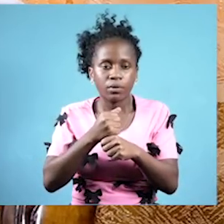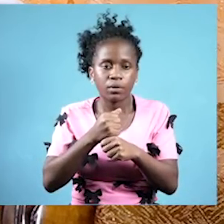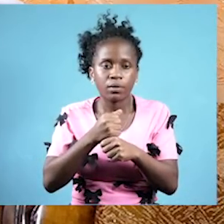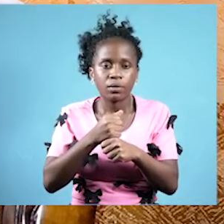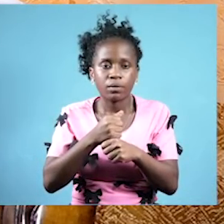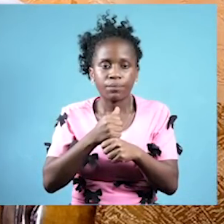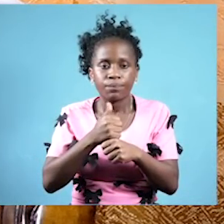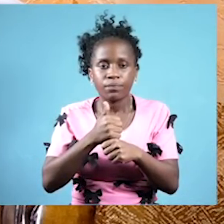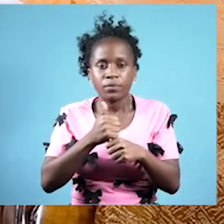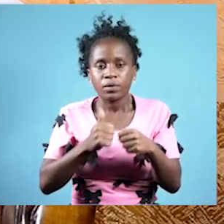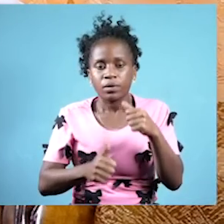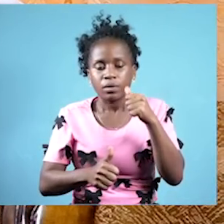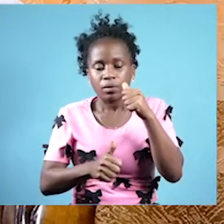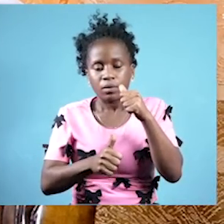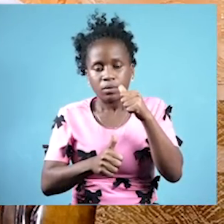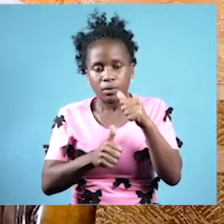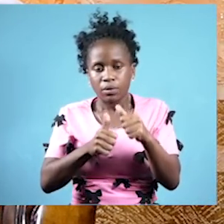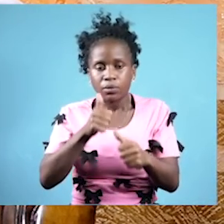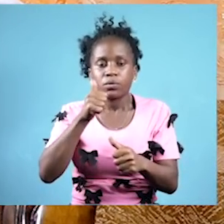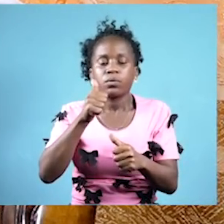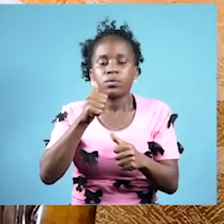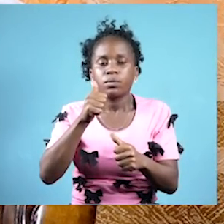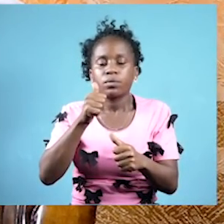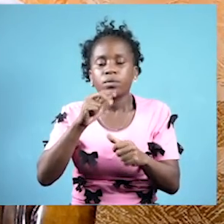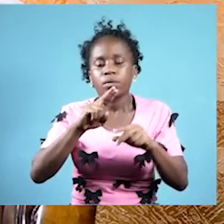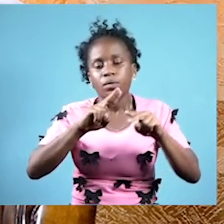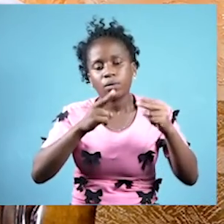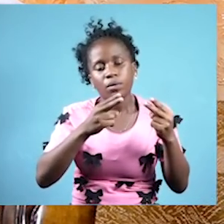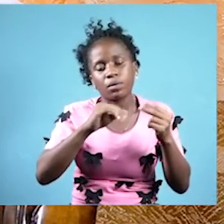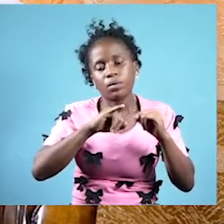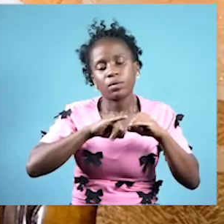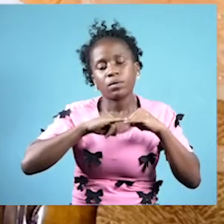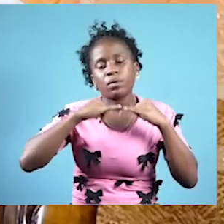Kwamba nchi hii ni ya kila Mtanzania.